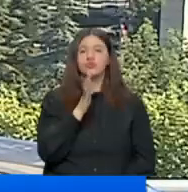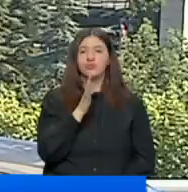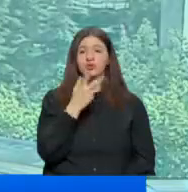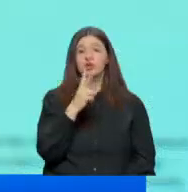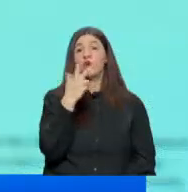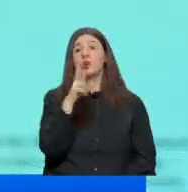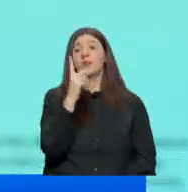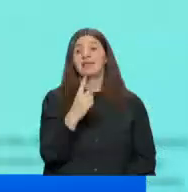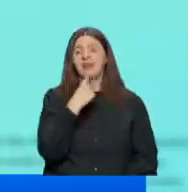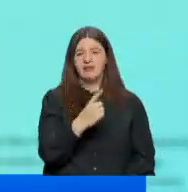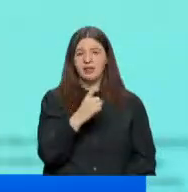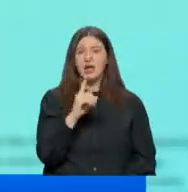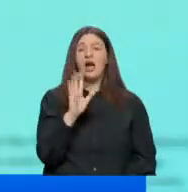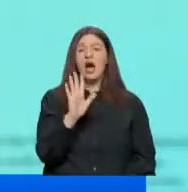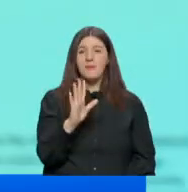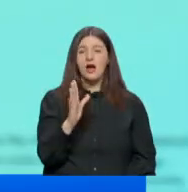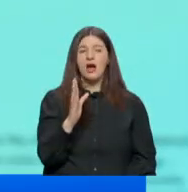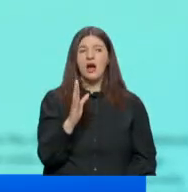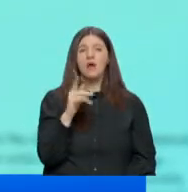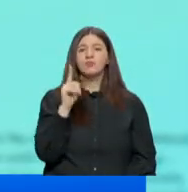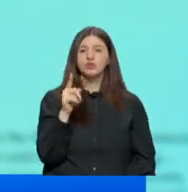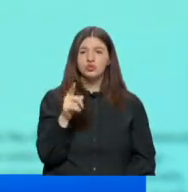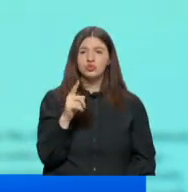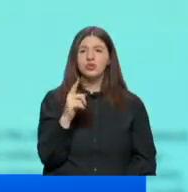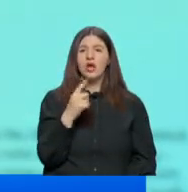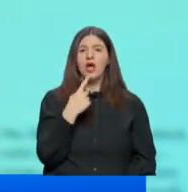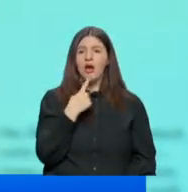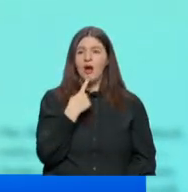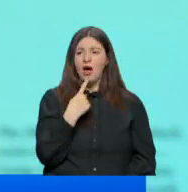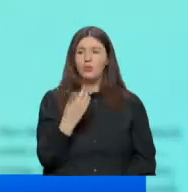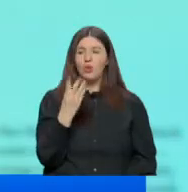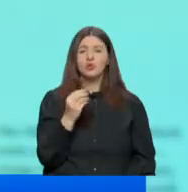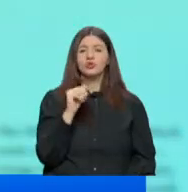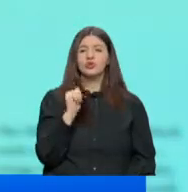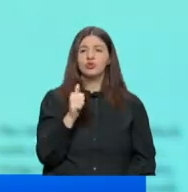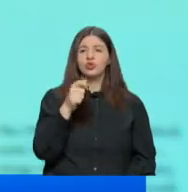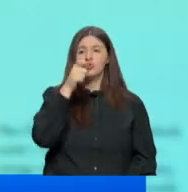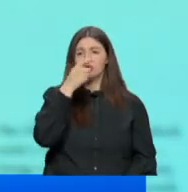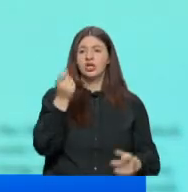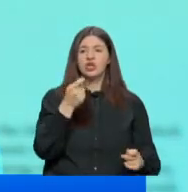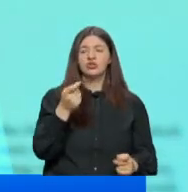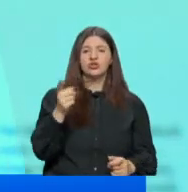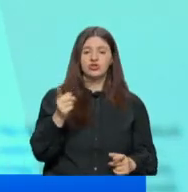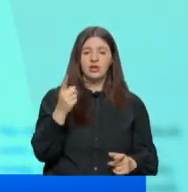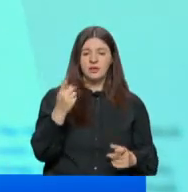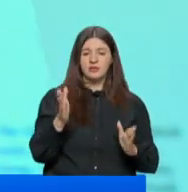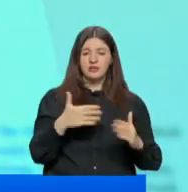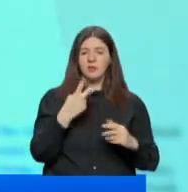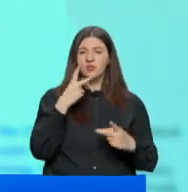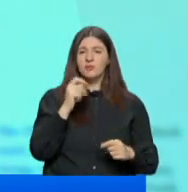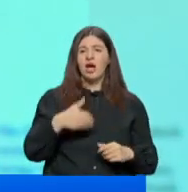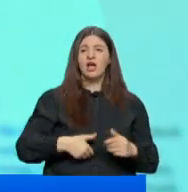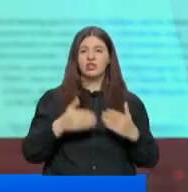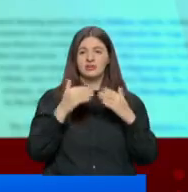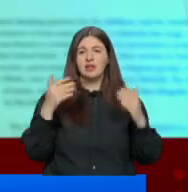olacak denildi. Ama hani bunun ilan edildiği gün Türk İş'te bir açıklama yaptı. Açlık sınırı